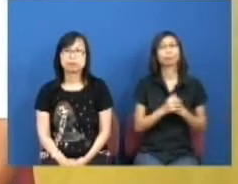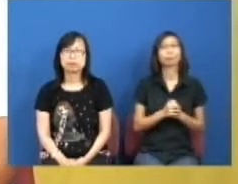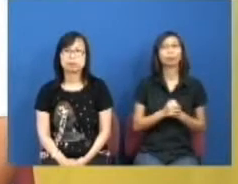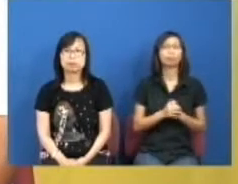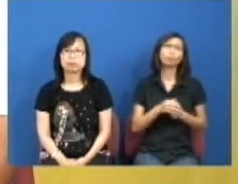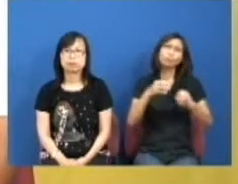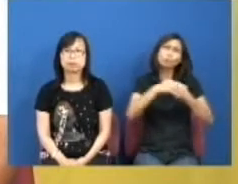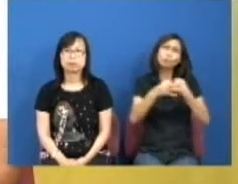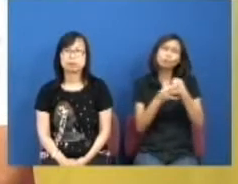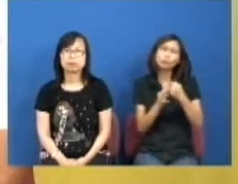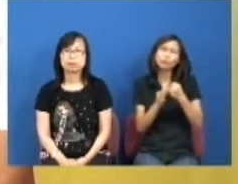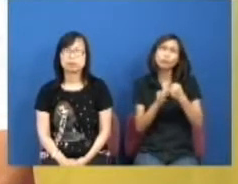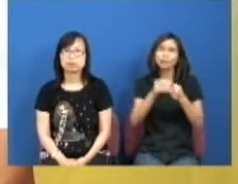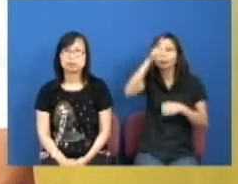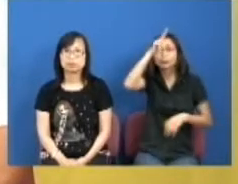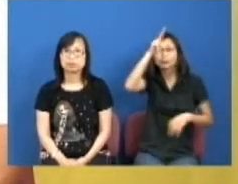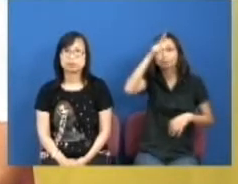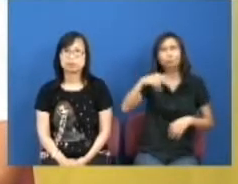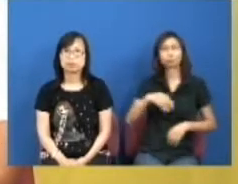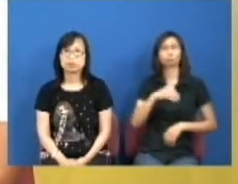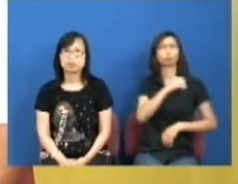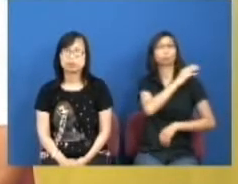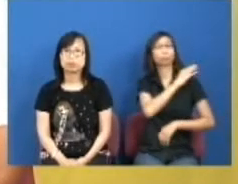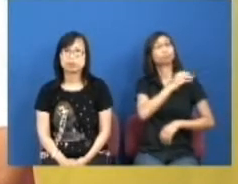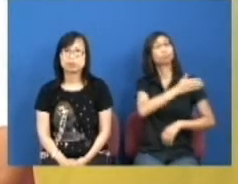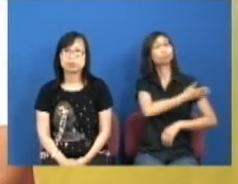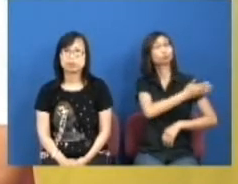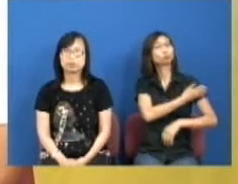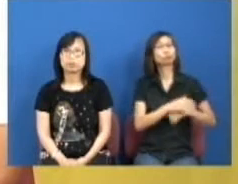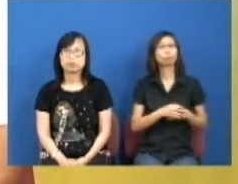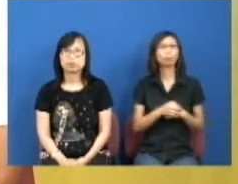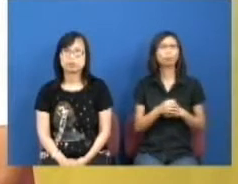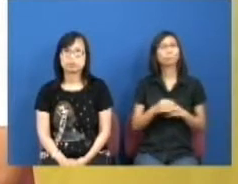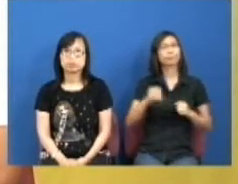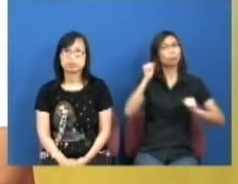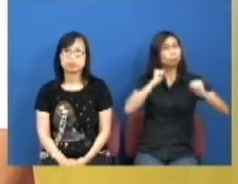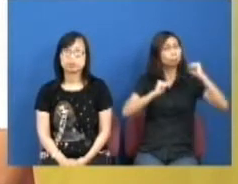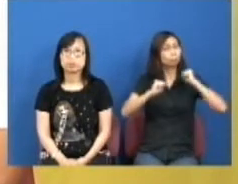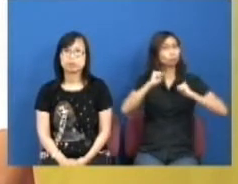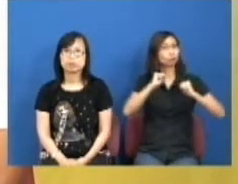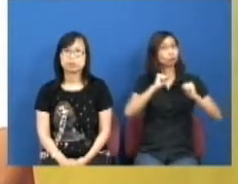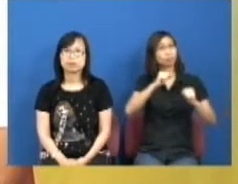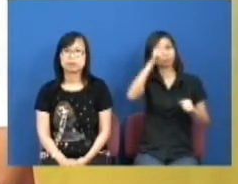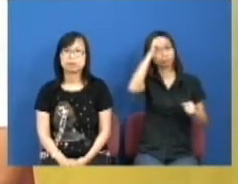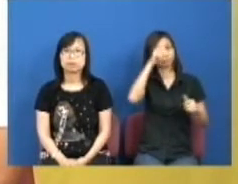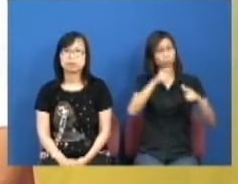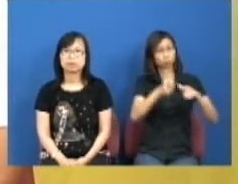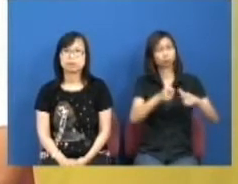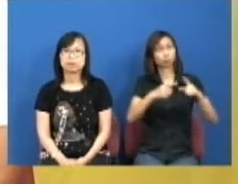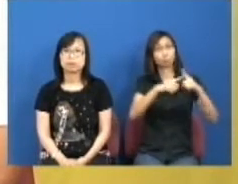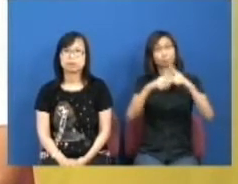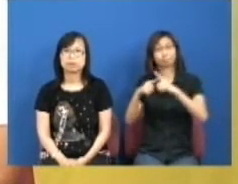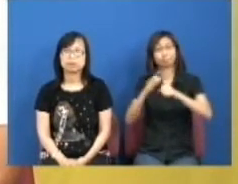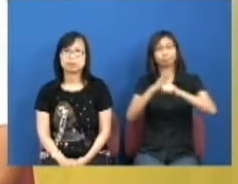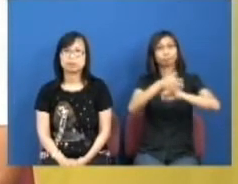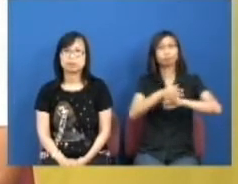家的一些官員很專登都會提到香港有一個很活躍的公民社會，又或者其實即係好多主流的研究裏面都講